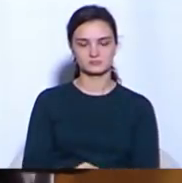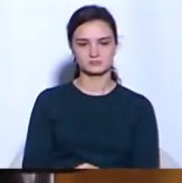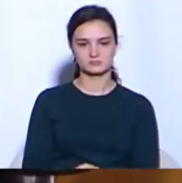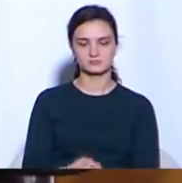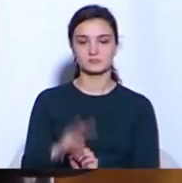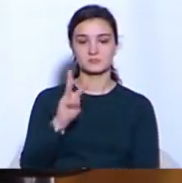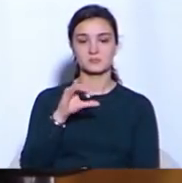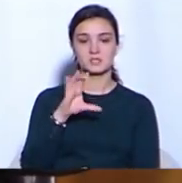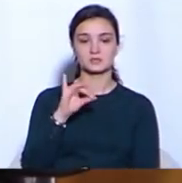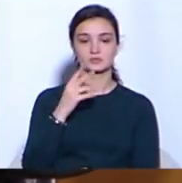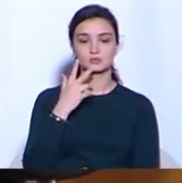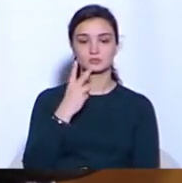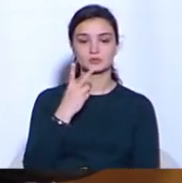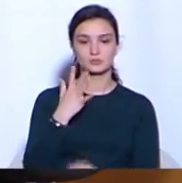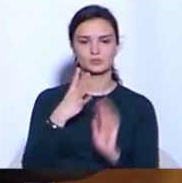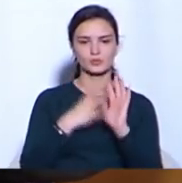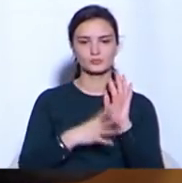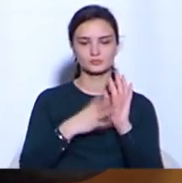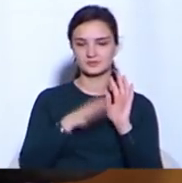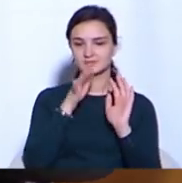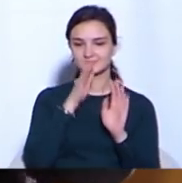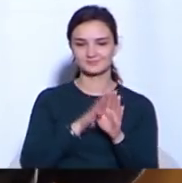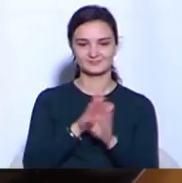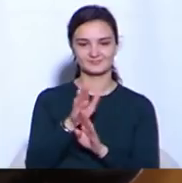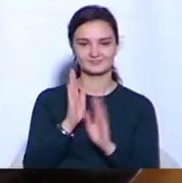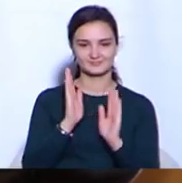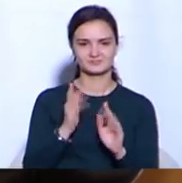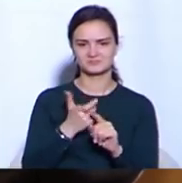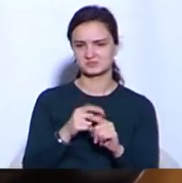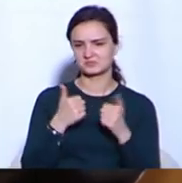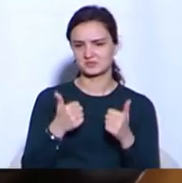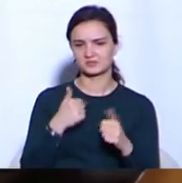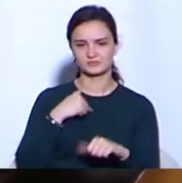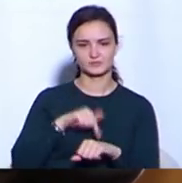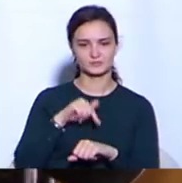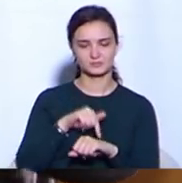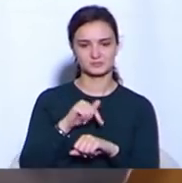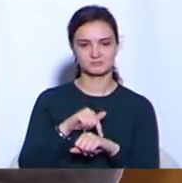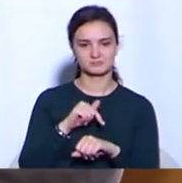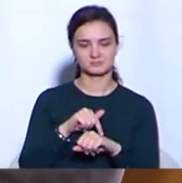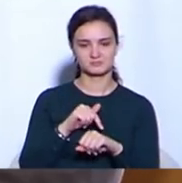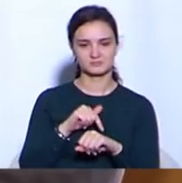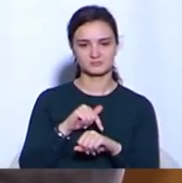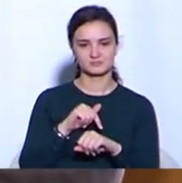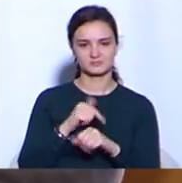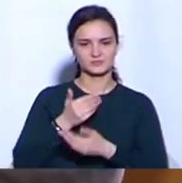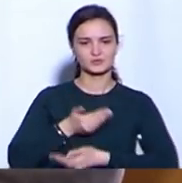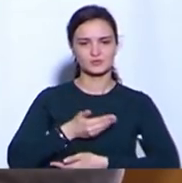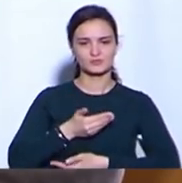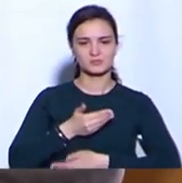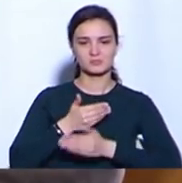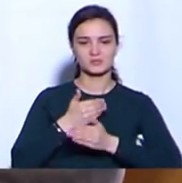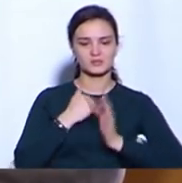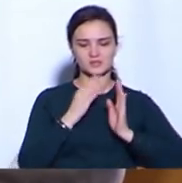მაისის 25-ში 90 წელი შემსრულდება. და ეს კარგად უნდა ჩემ თავს. იმდოდეთ, ცხოვრების რეჟიმი